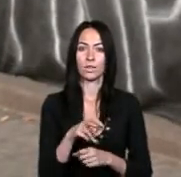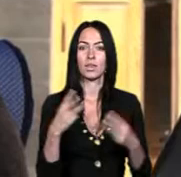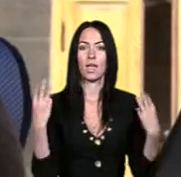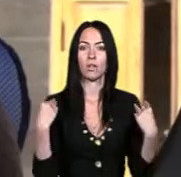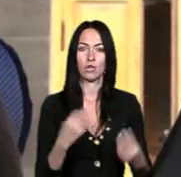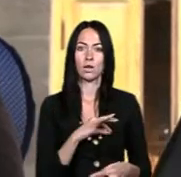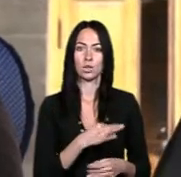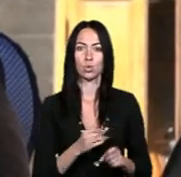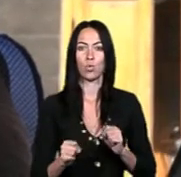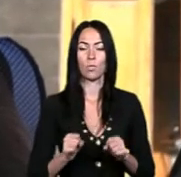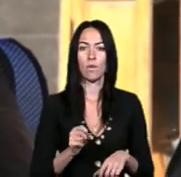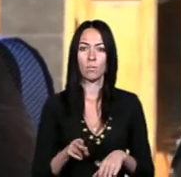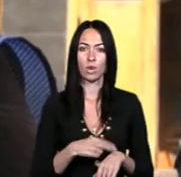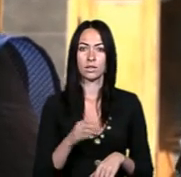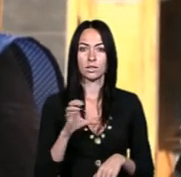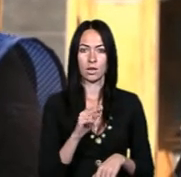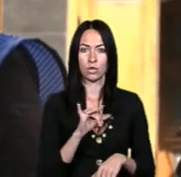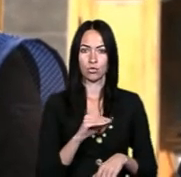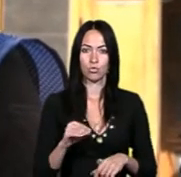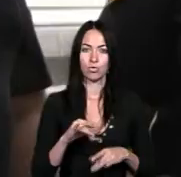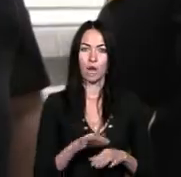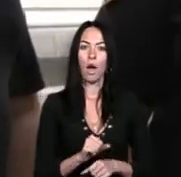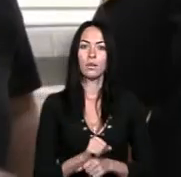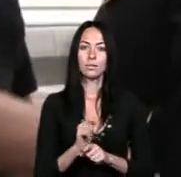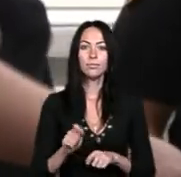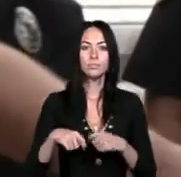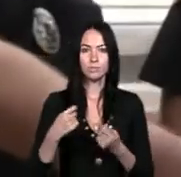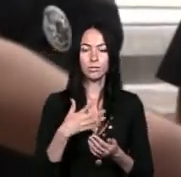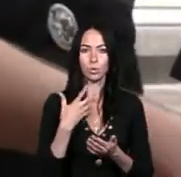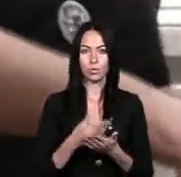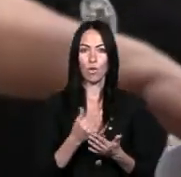слідчого управління поліції Сергій Чиж. Акціянти передають йому своє звернення.